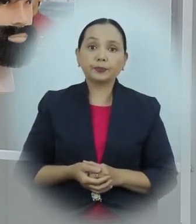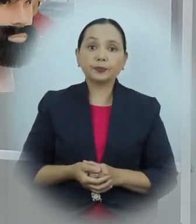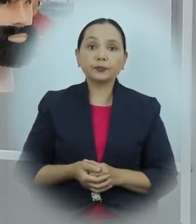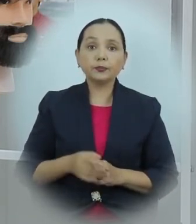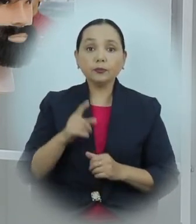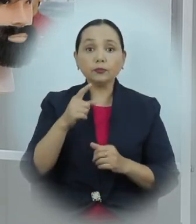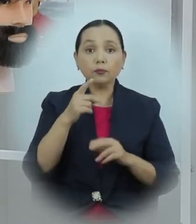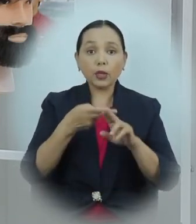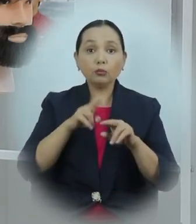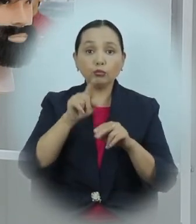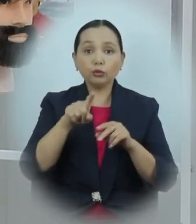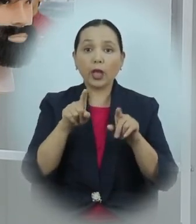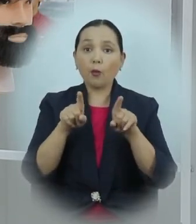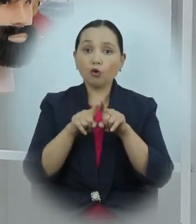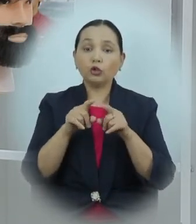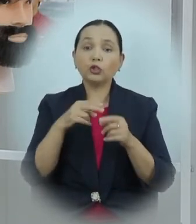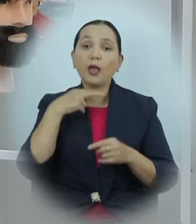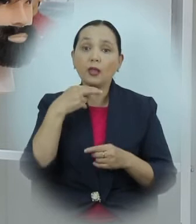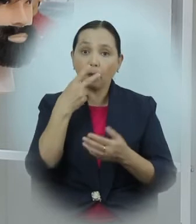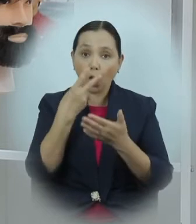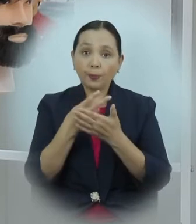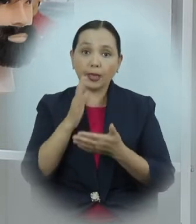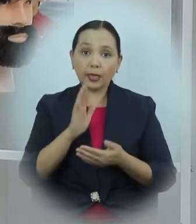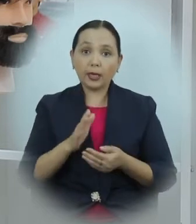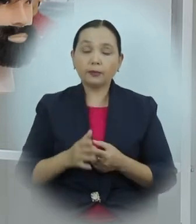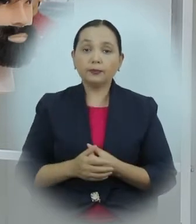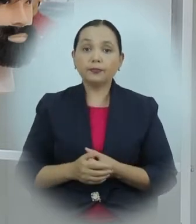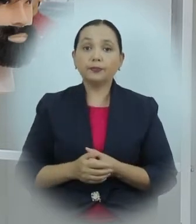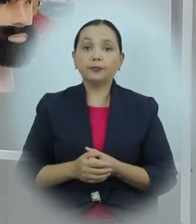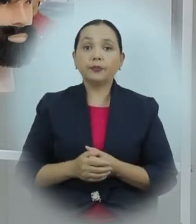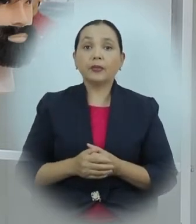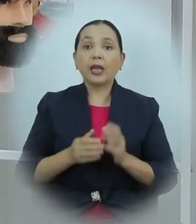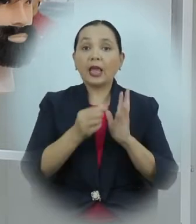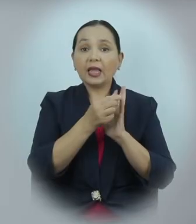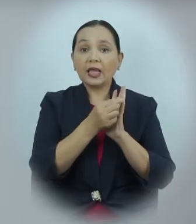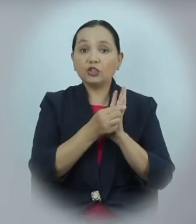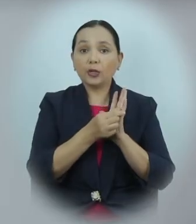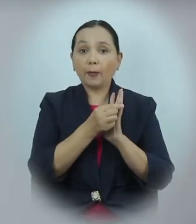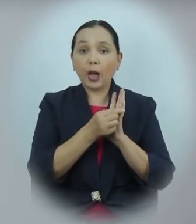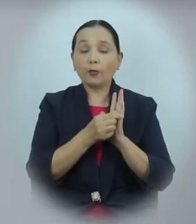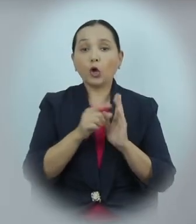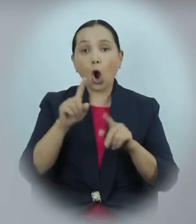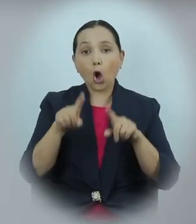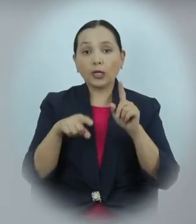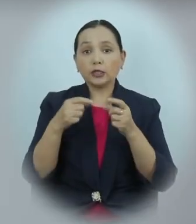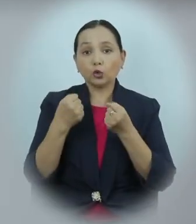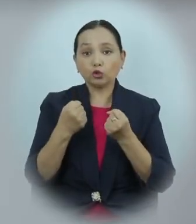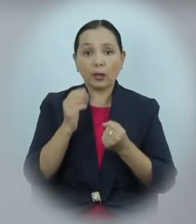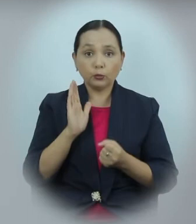Bunday xuddi shu. E'tibor bilan beringlar. Kenja barmoq dumni orasida ushlab